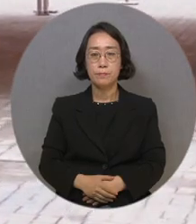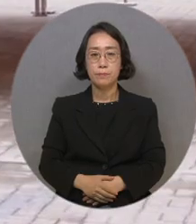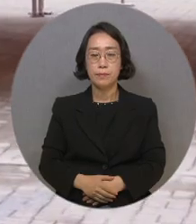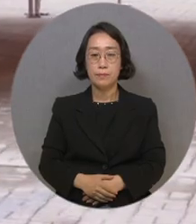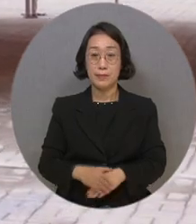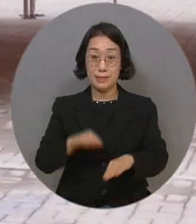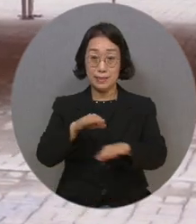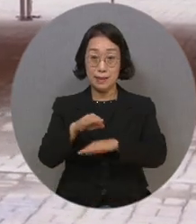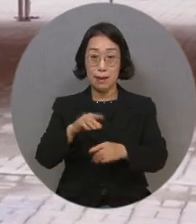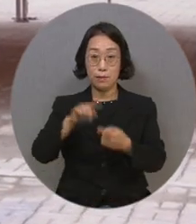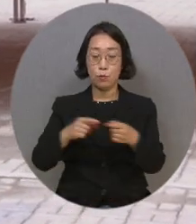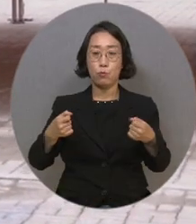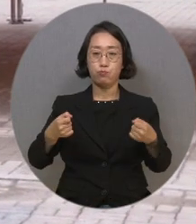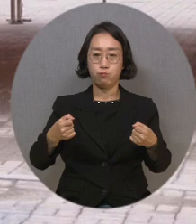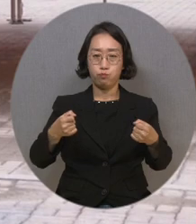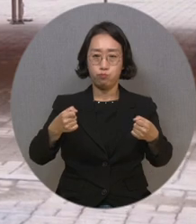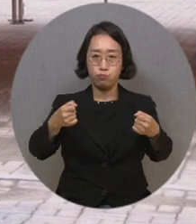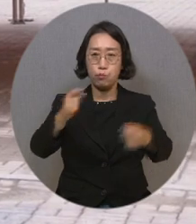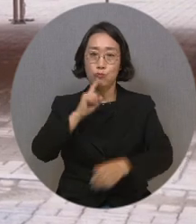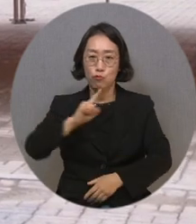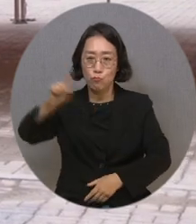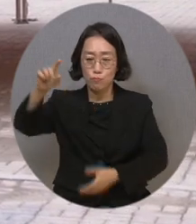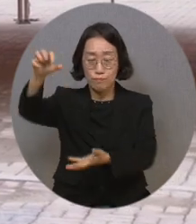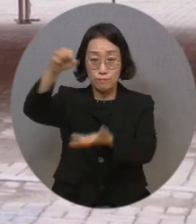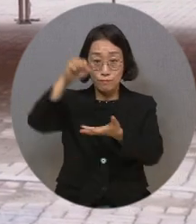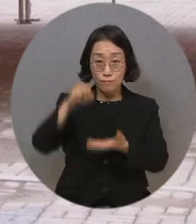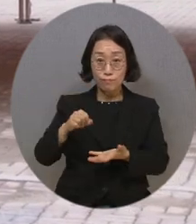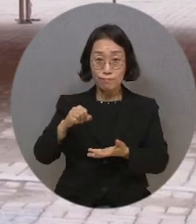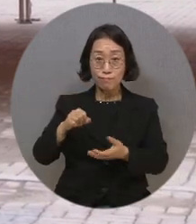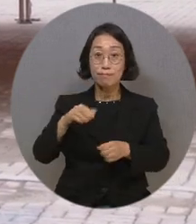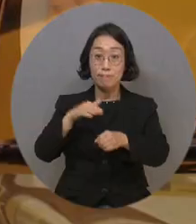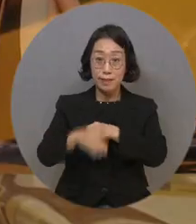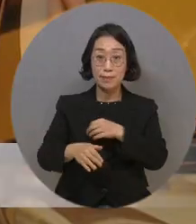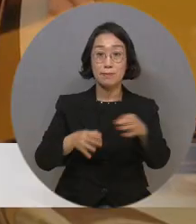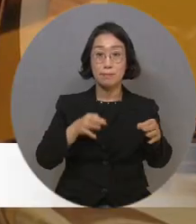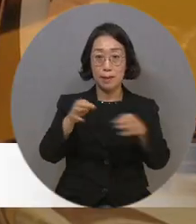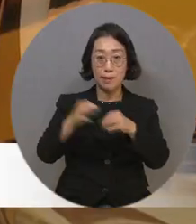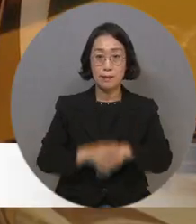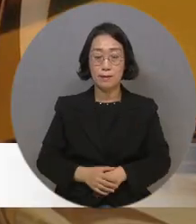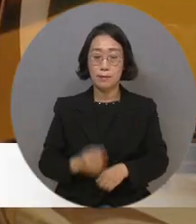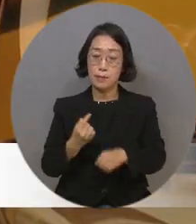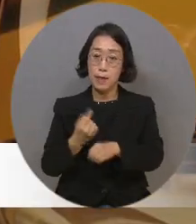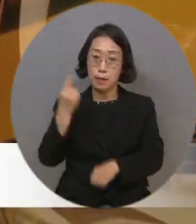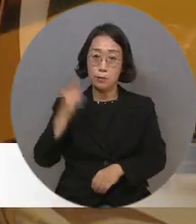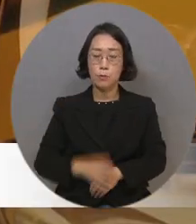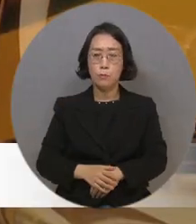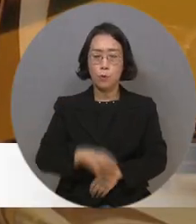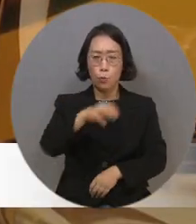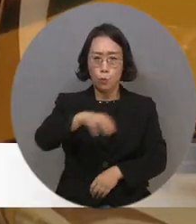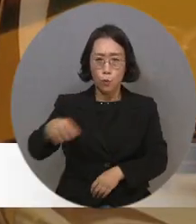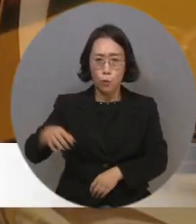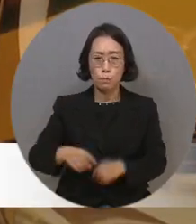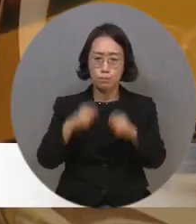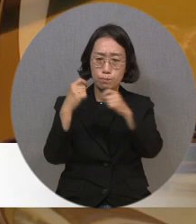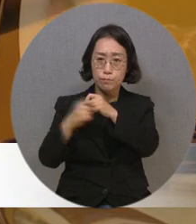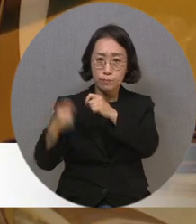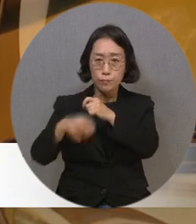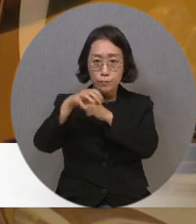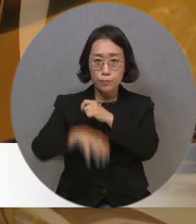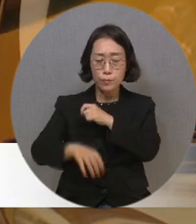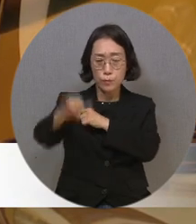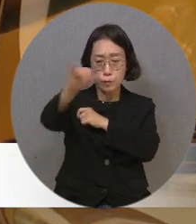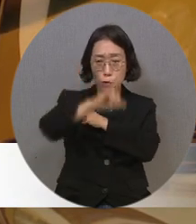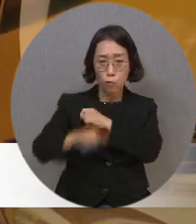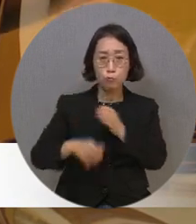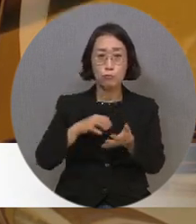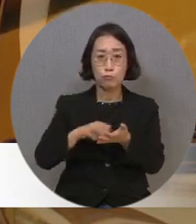차에 탄 채로 음식물을 주문하고 받아가는 드라이브스루 매장. 지난해 기준 국내 주요 프랜차이즈 업체의 전국